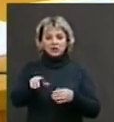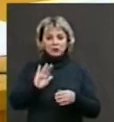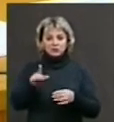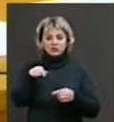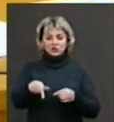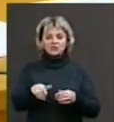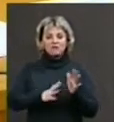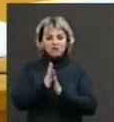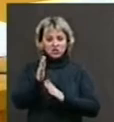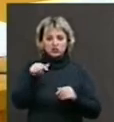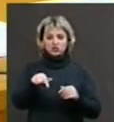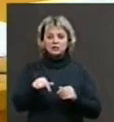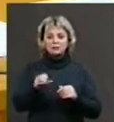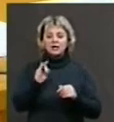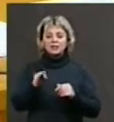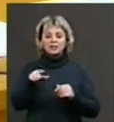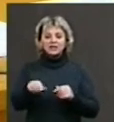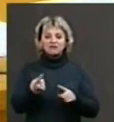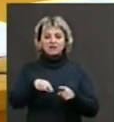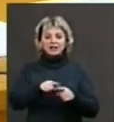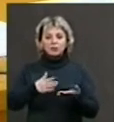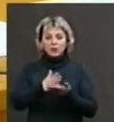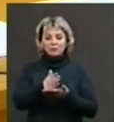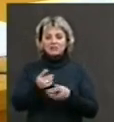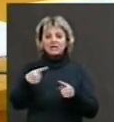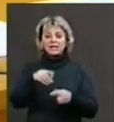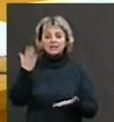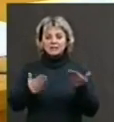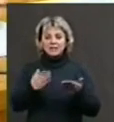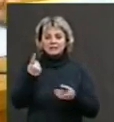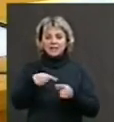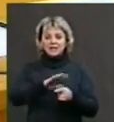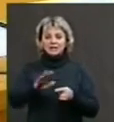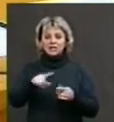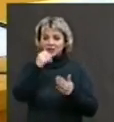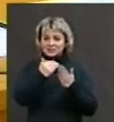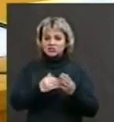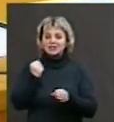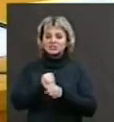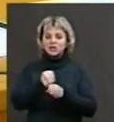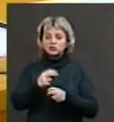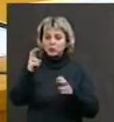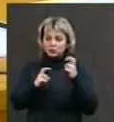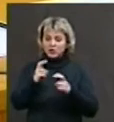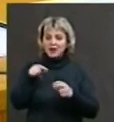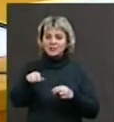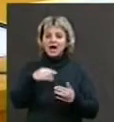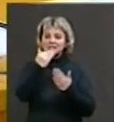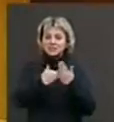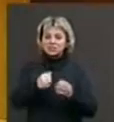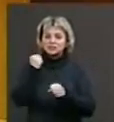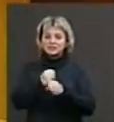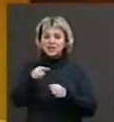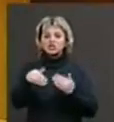прочим, здесь выращенными. И вот в этом направлении, то есть если это не задача создать предприятие, а задача